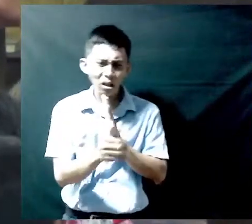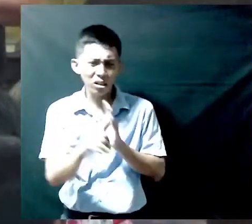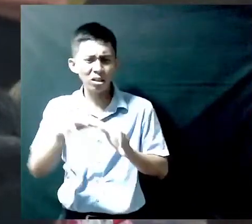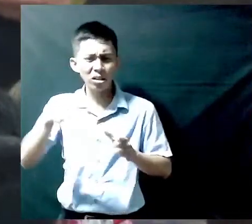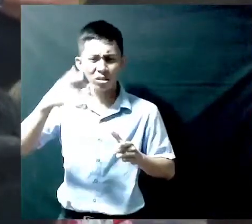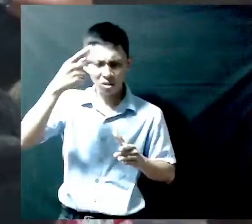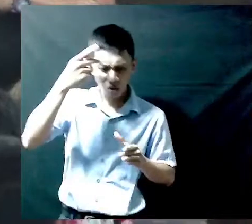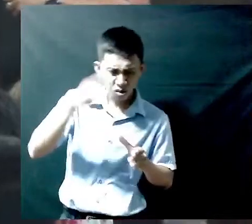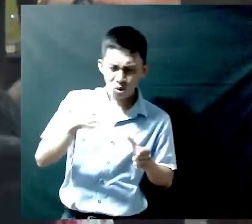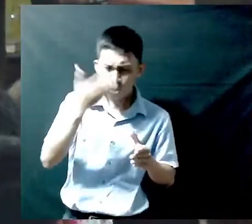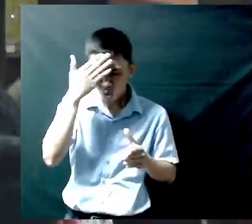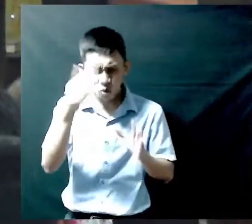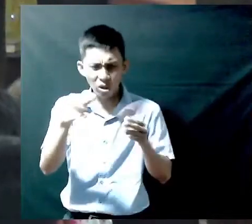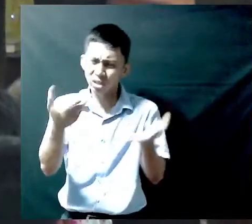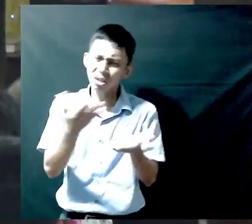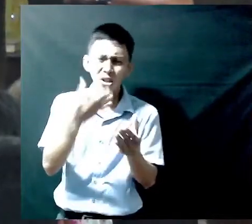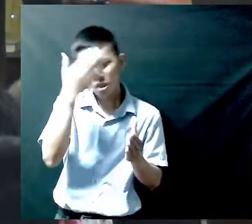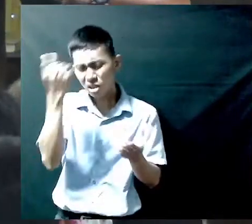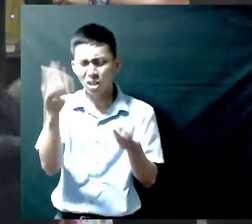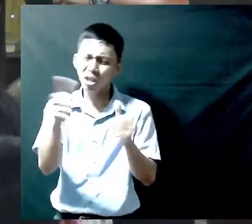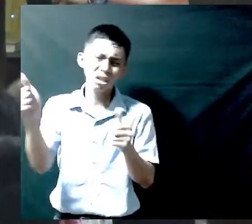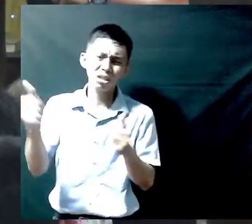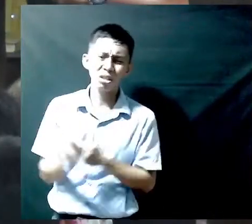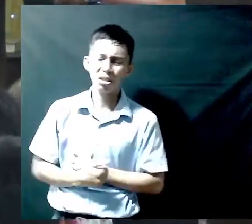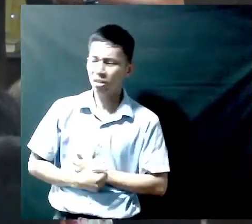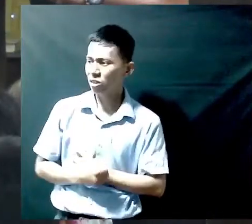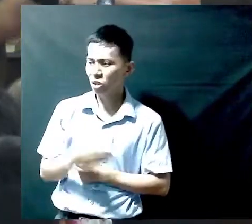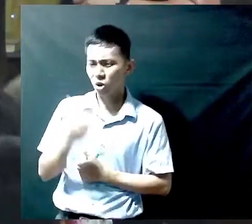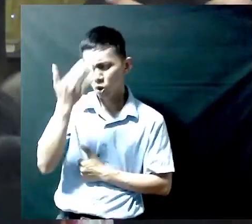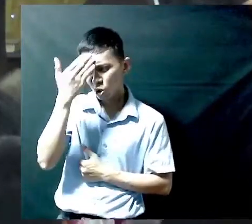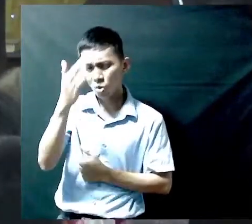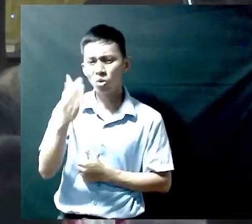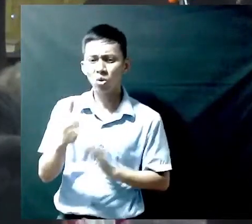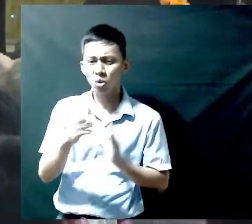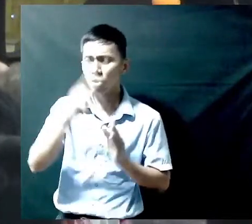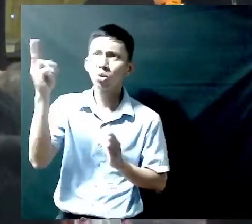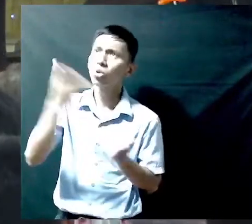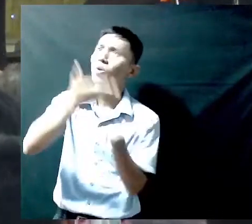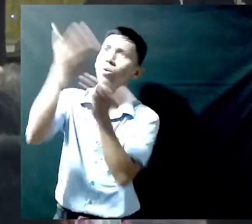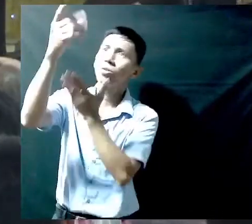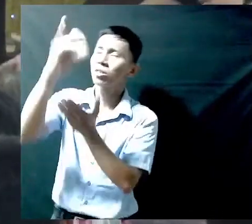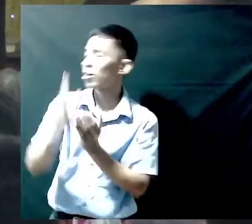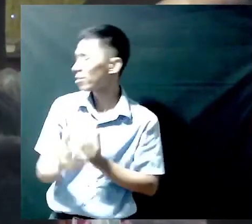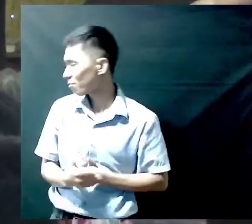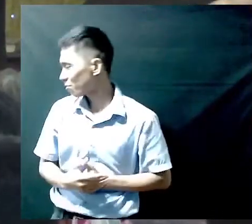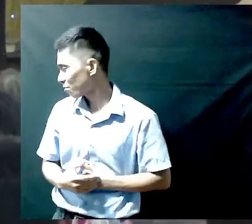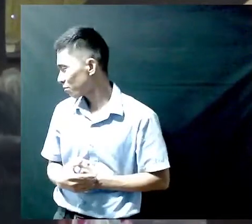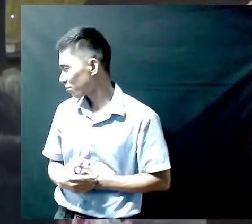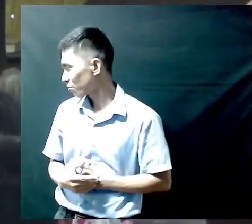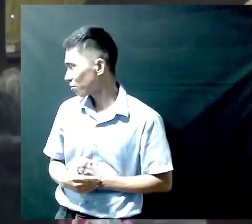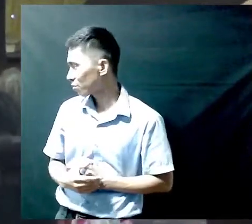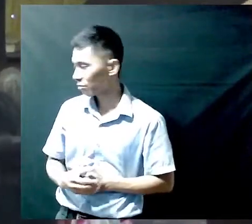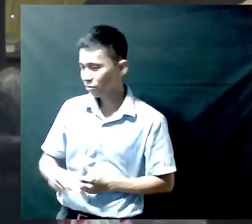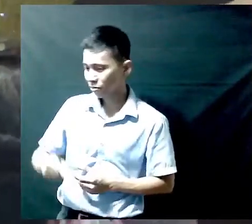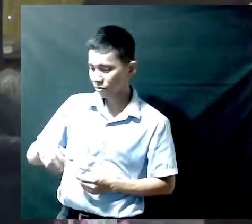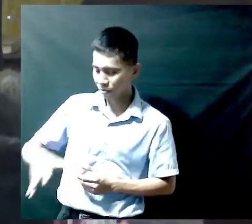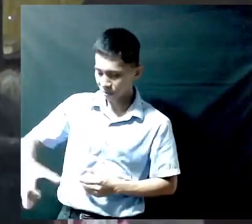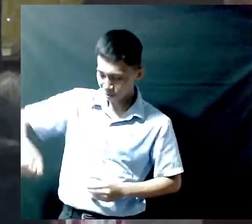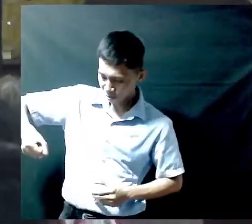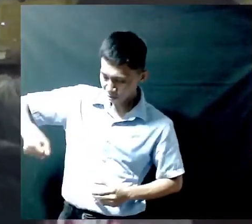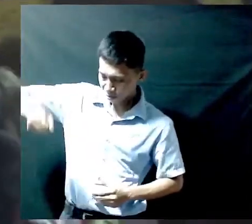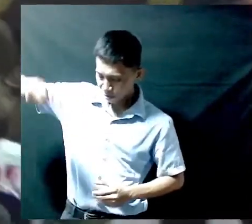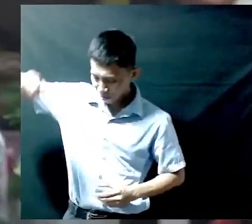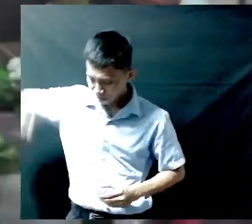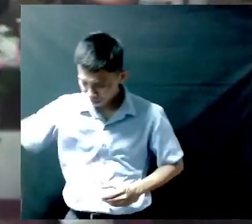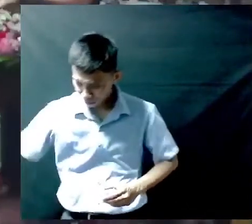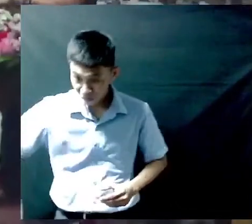O di ba, lumarap siya sa mga magician ni Pharaoh? Tatlo 'yon, binitaw ng ganun, di ba? Naging ano? Naging ahas, di ba?